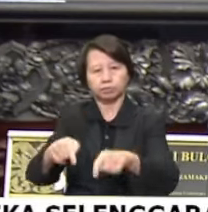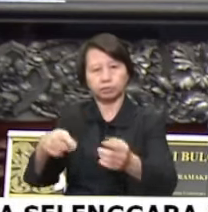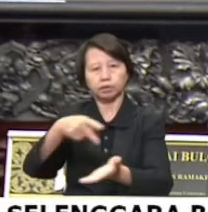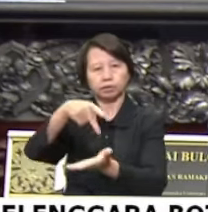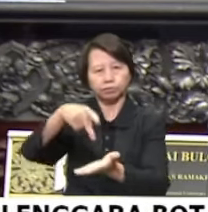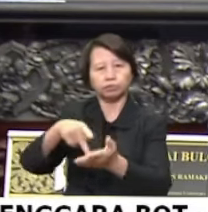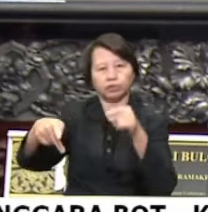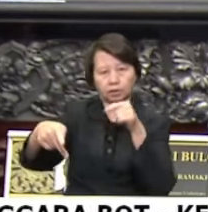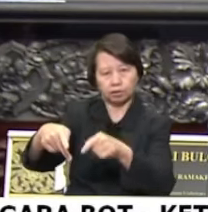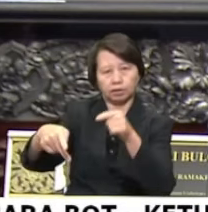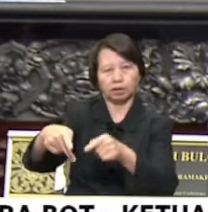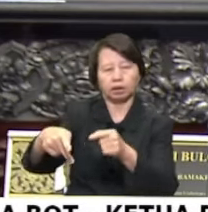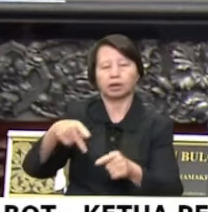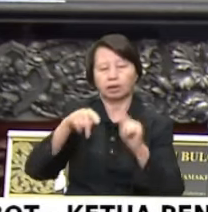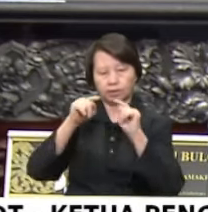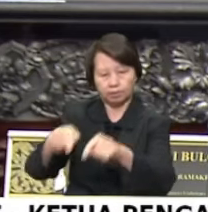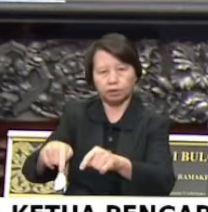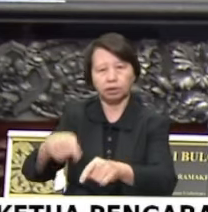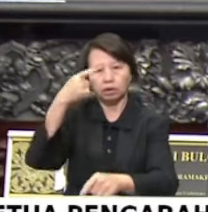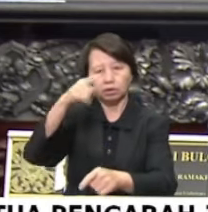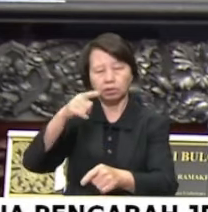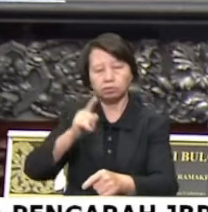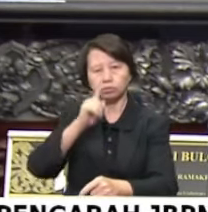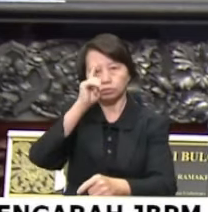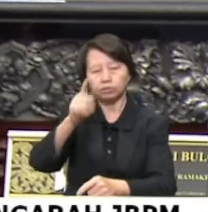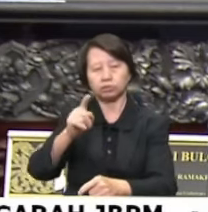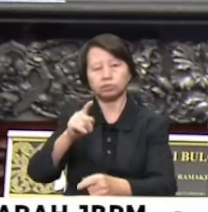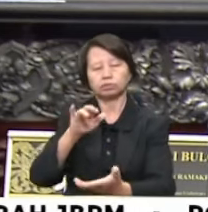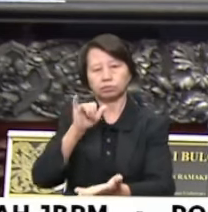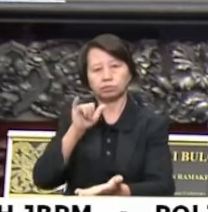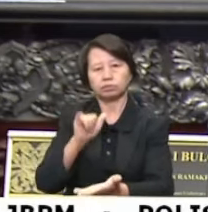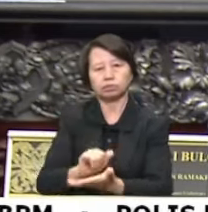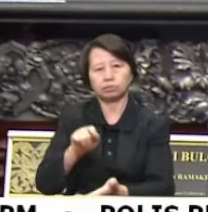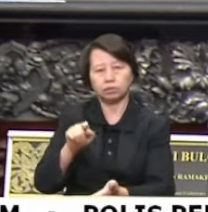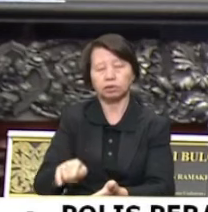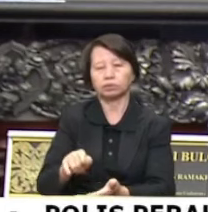hub-hub ataupun pusat ini untuk memastikan bahawa